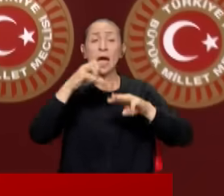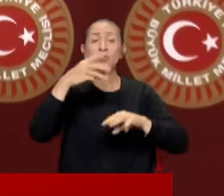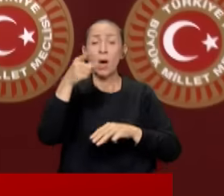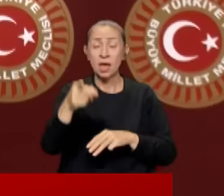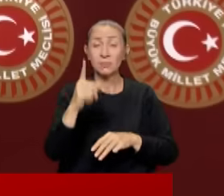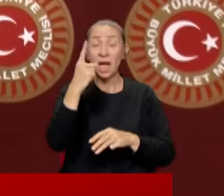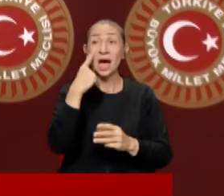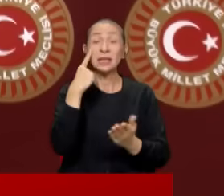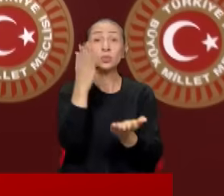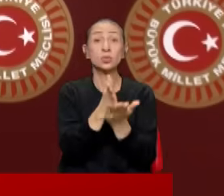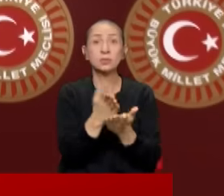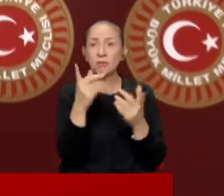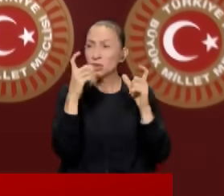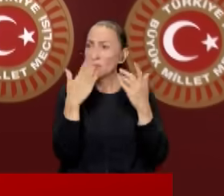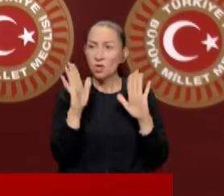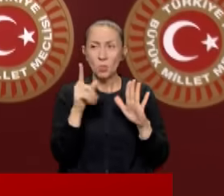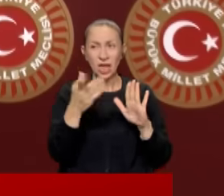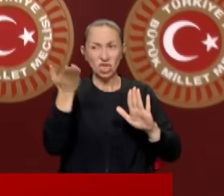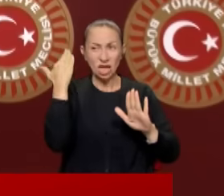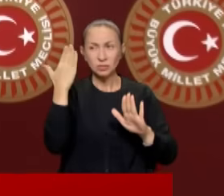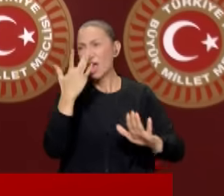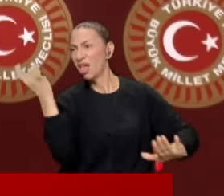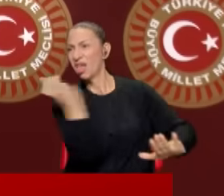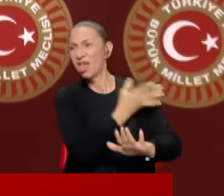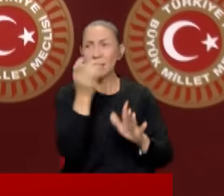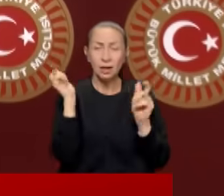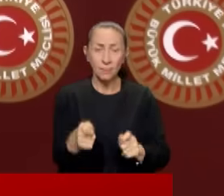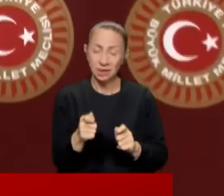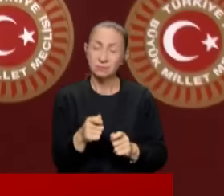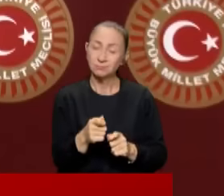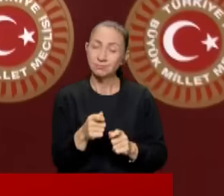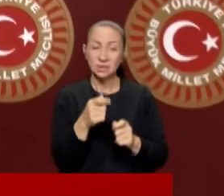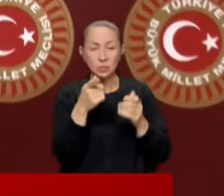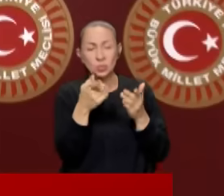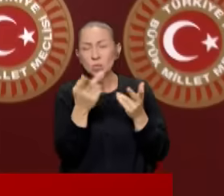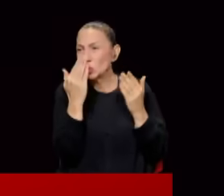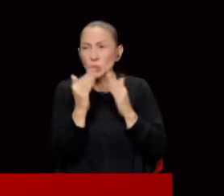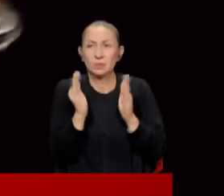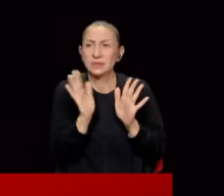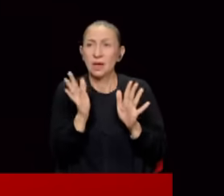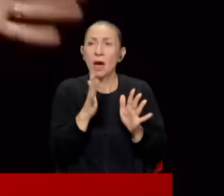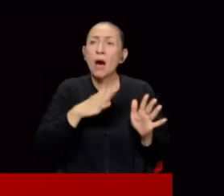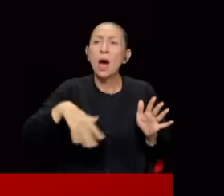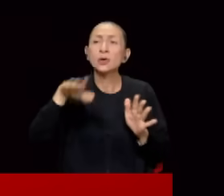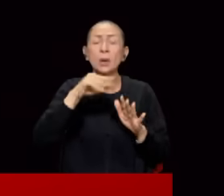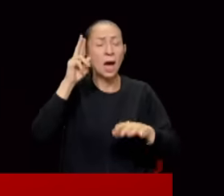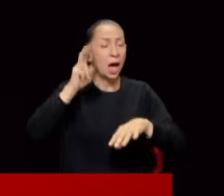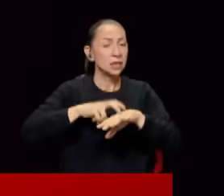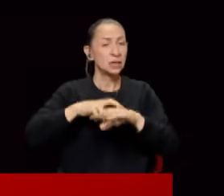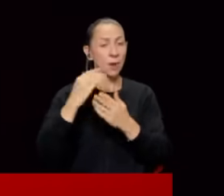tek Anıt kabir fotoğrafı yok bu kadar geçmişi inkar etmek ancak meczupluk la mümkündür her türlü anma